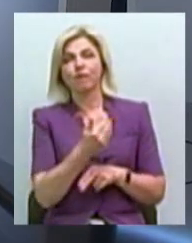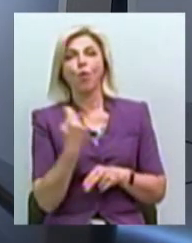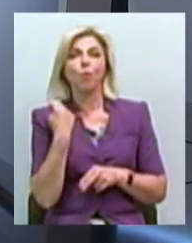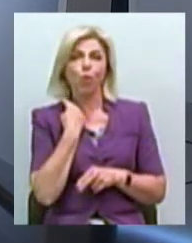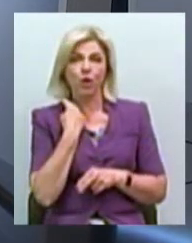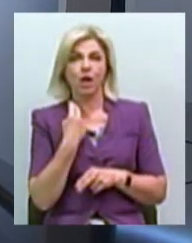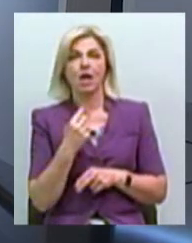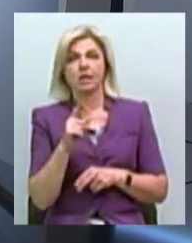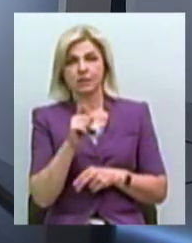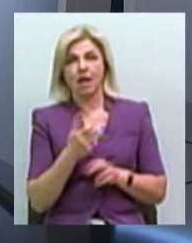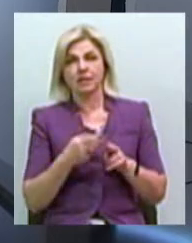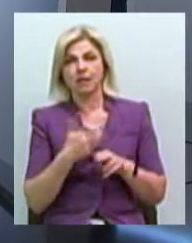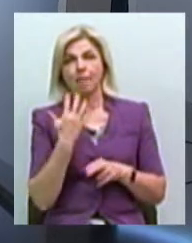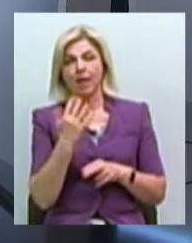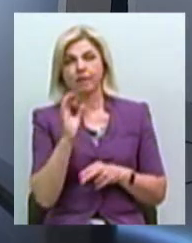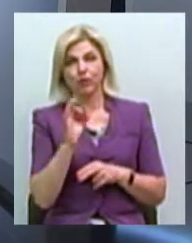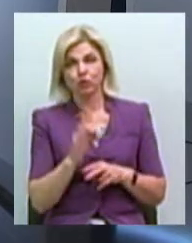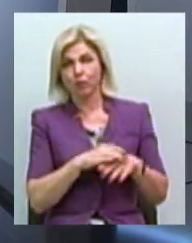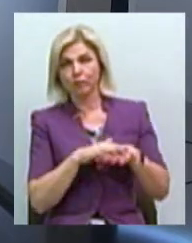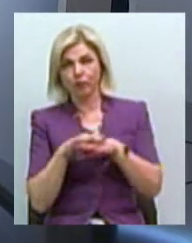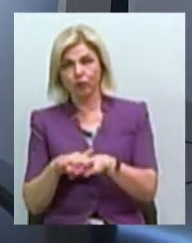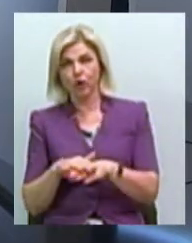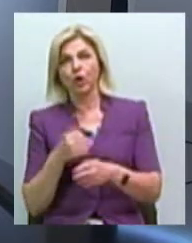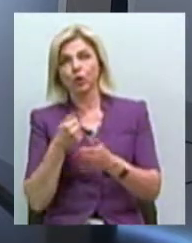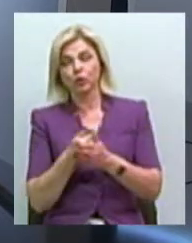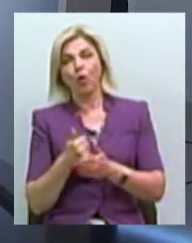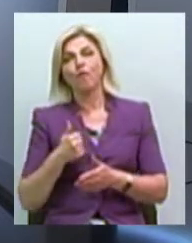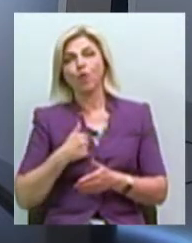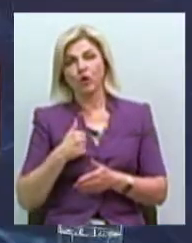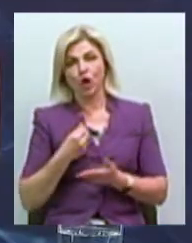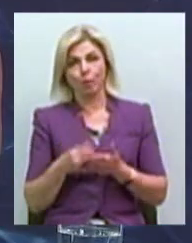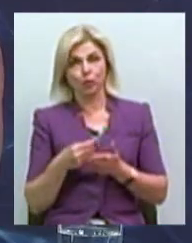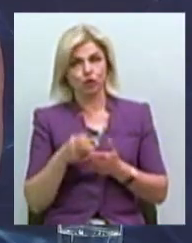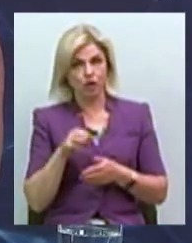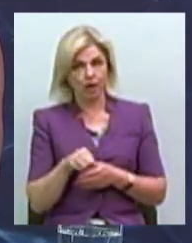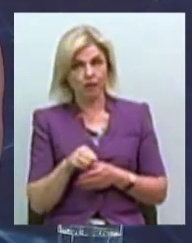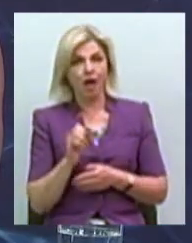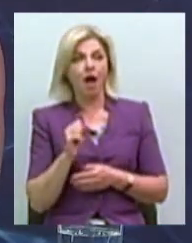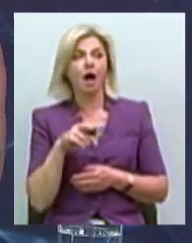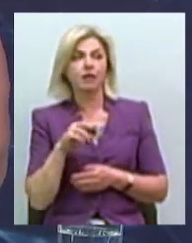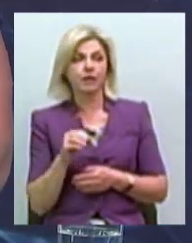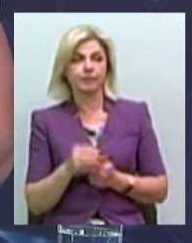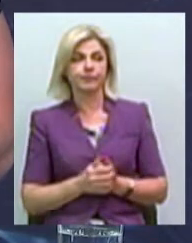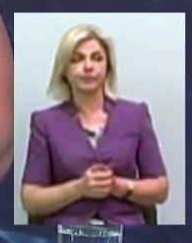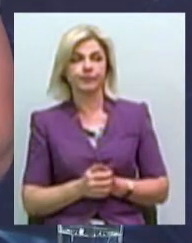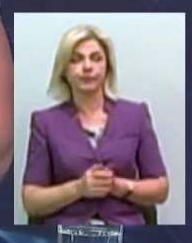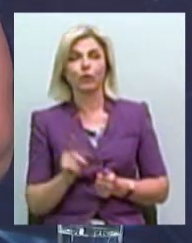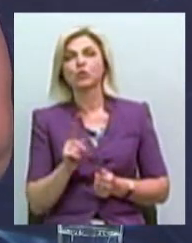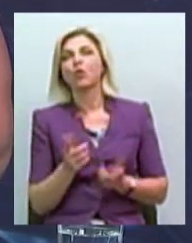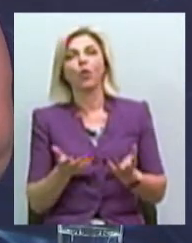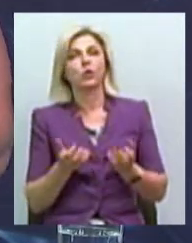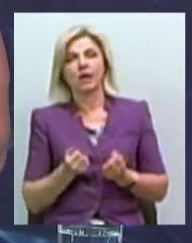ці 5, перерахувати 5% цієї суми до міського бюджету. Але що отримає